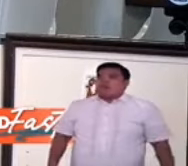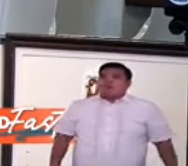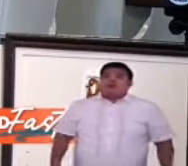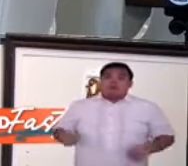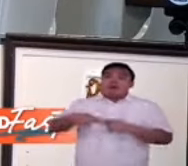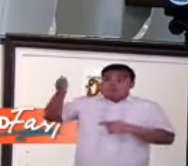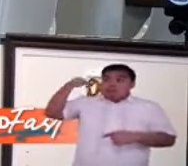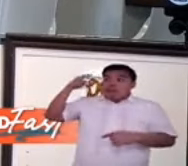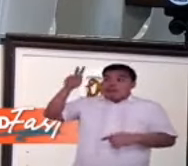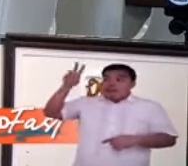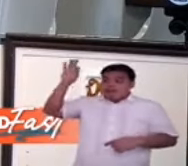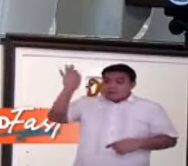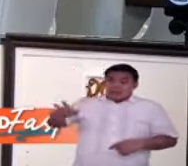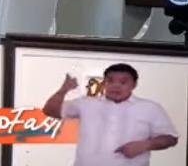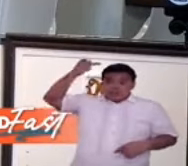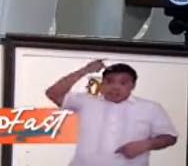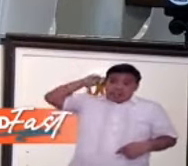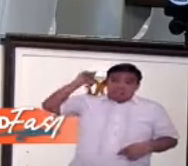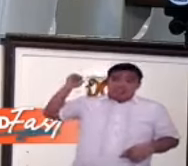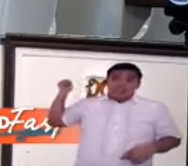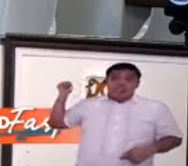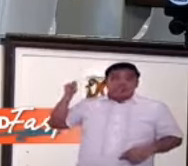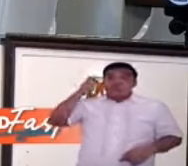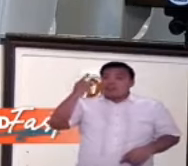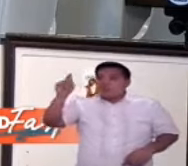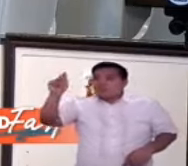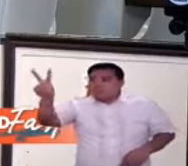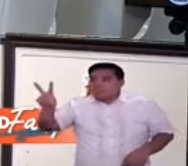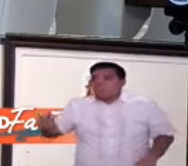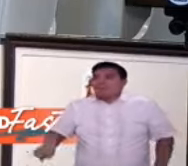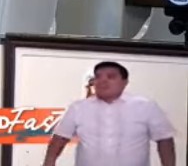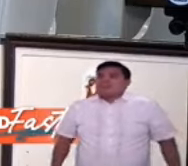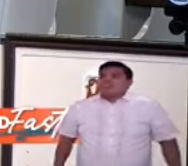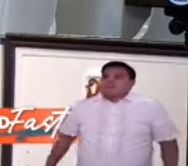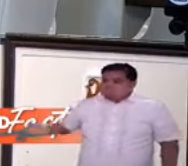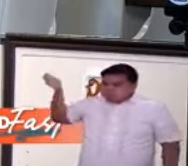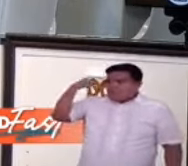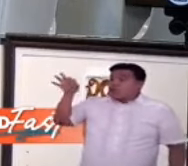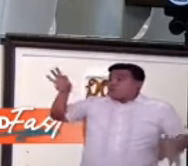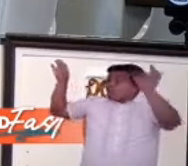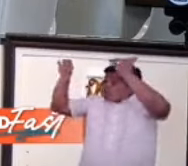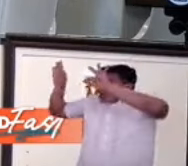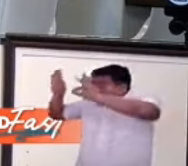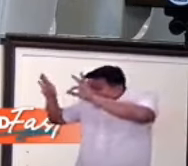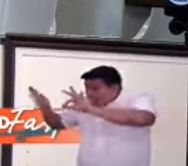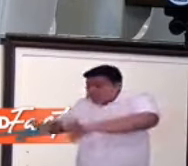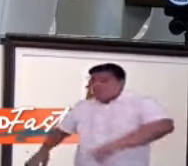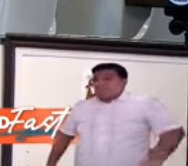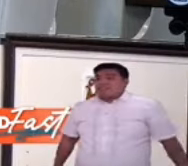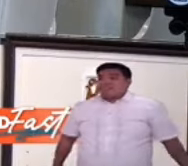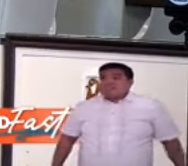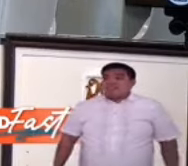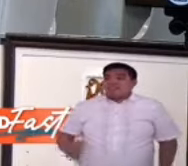man, Voltage 5. Di namang tuon, Voltage 5. Sige lang lag karate-karate, di namo